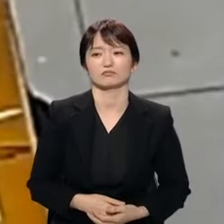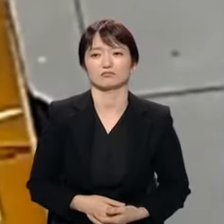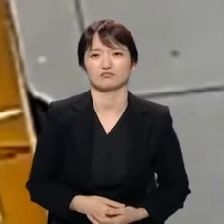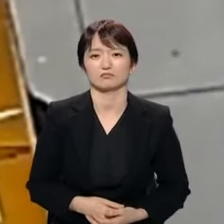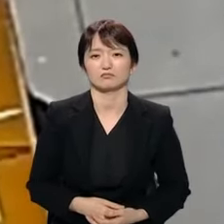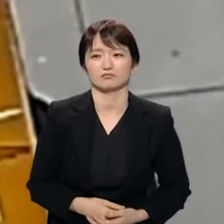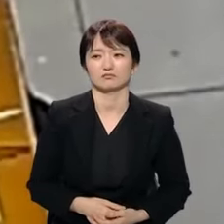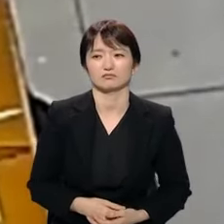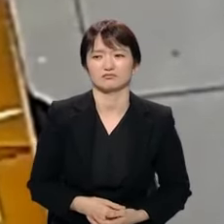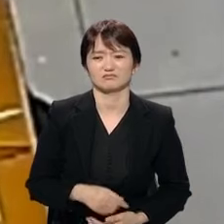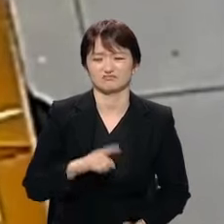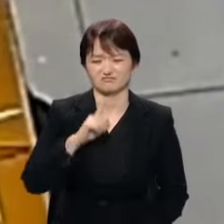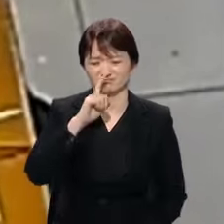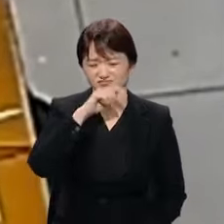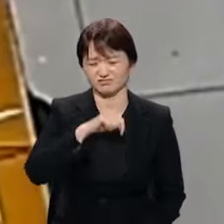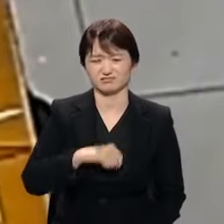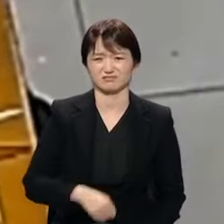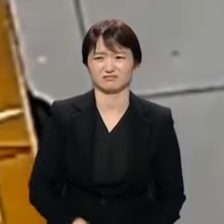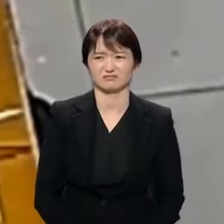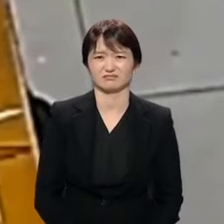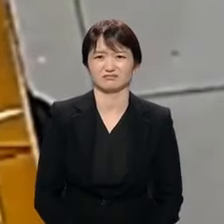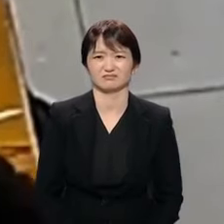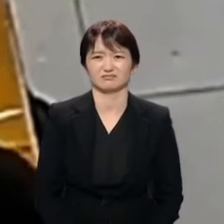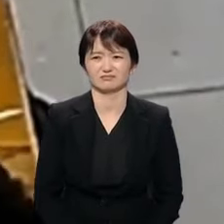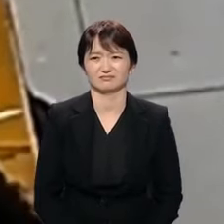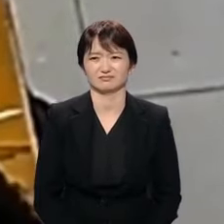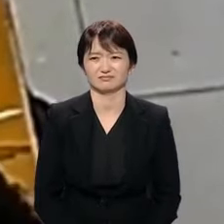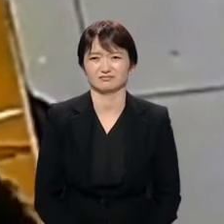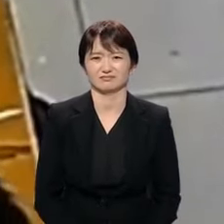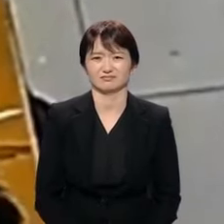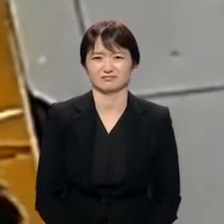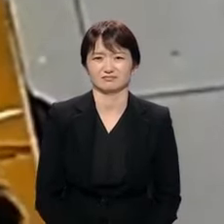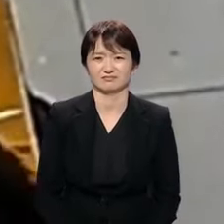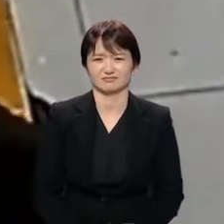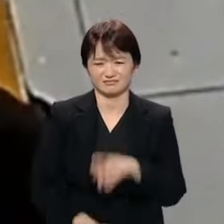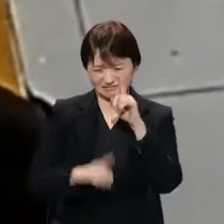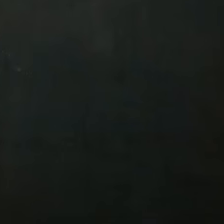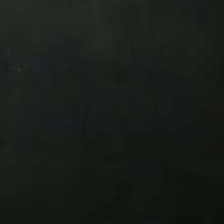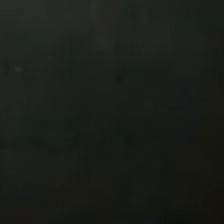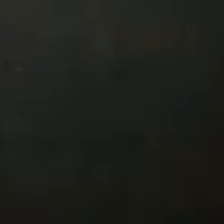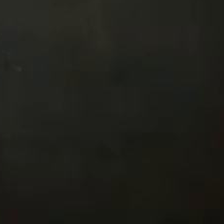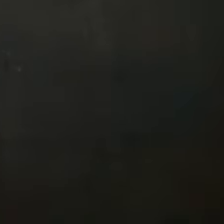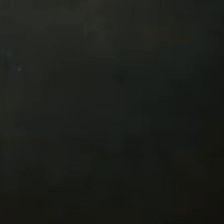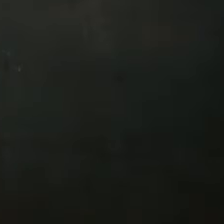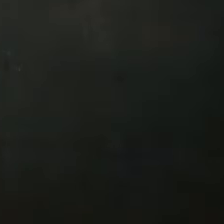박 변호사님 뭐 더러워요. 있어요, 진짜. 아, 더러워 진짜.